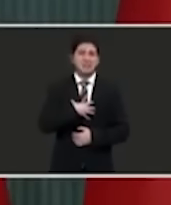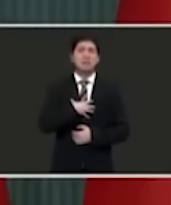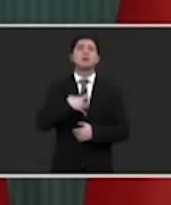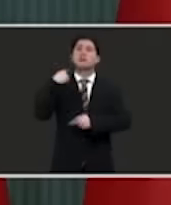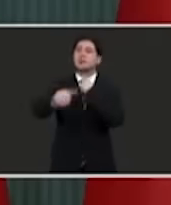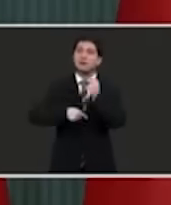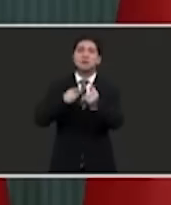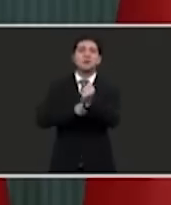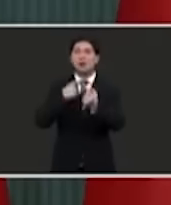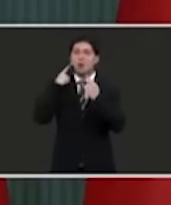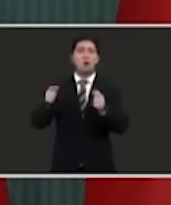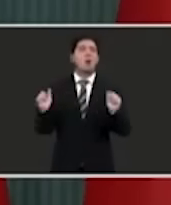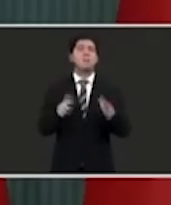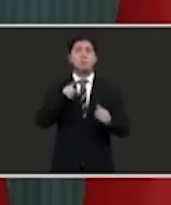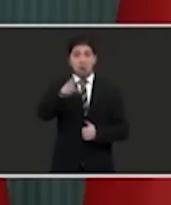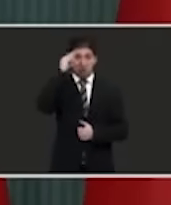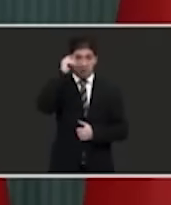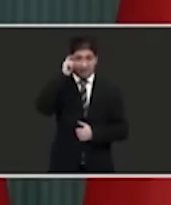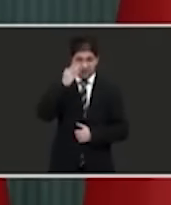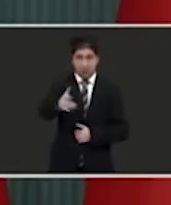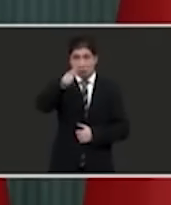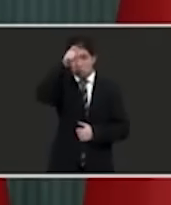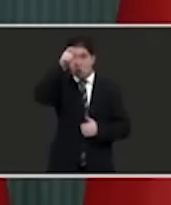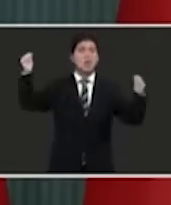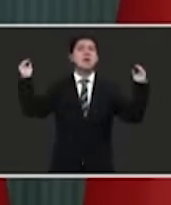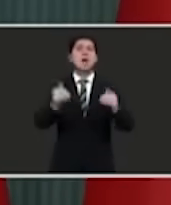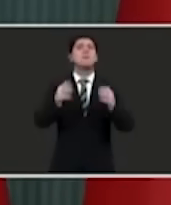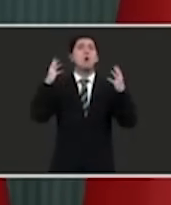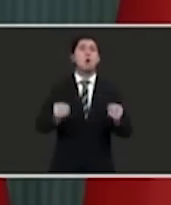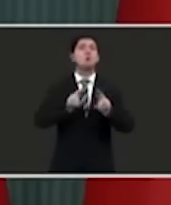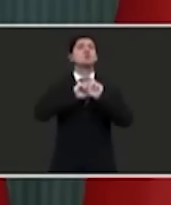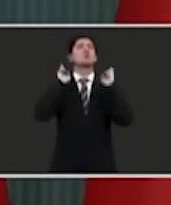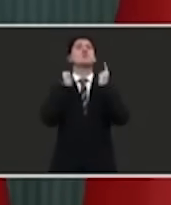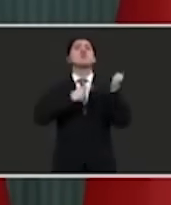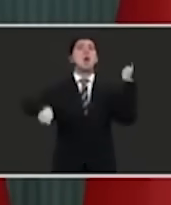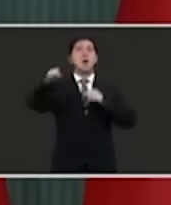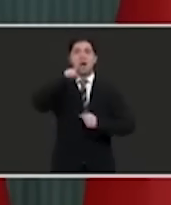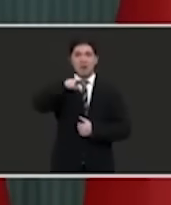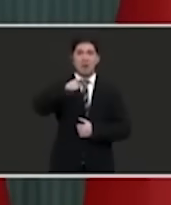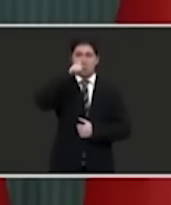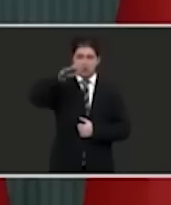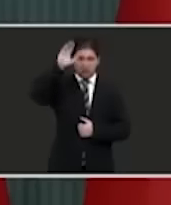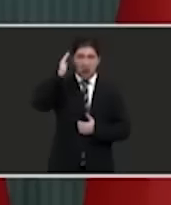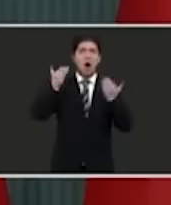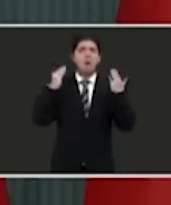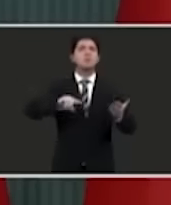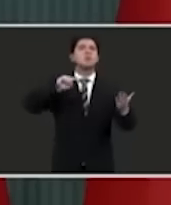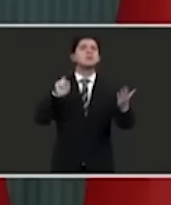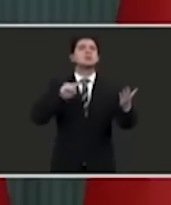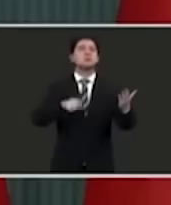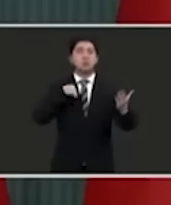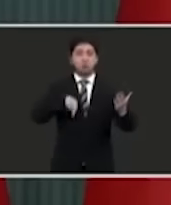yoktur. Bu anlayışla Türkiye'ye gelen küresel çağrı metnine imza atan bu